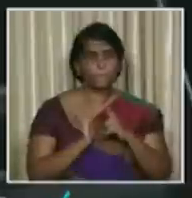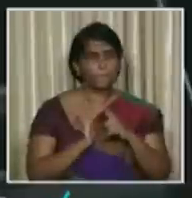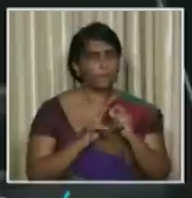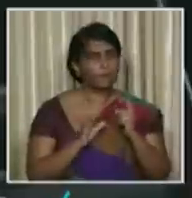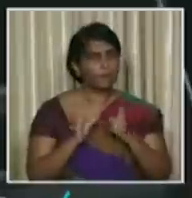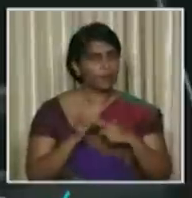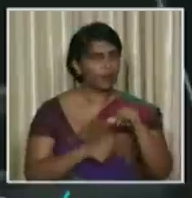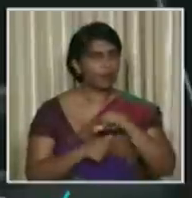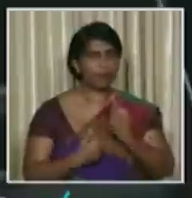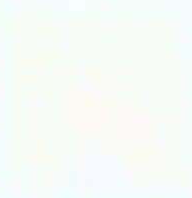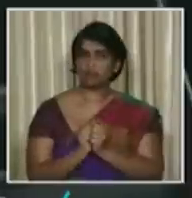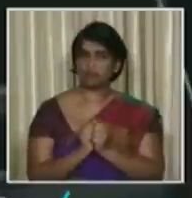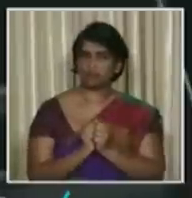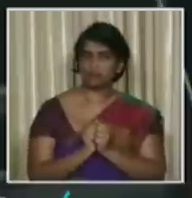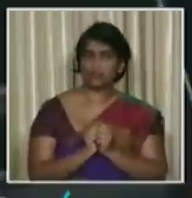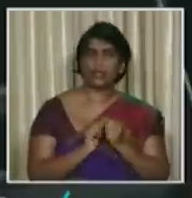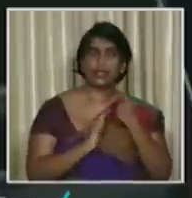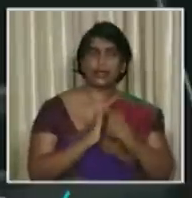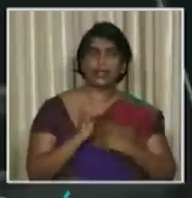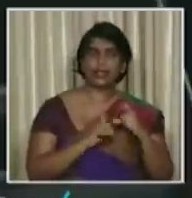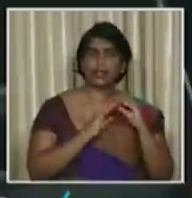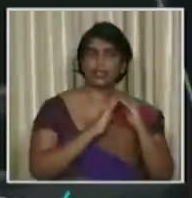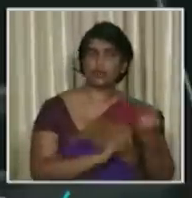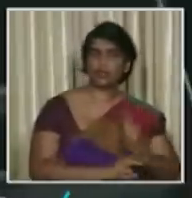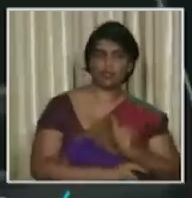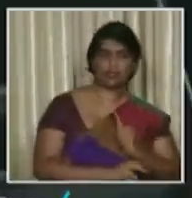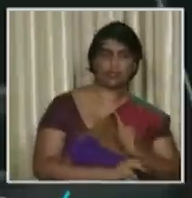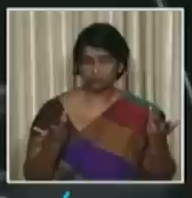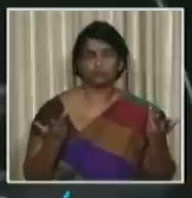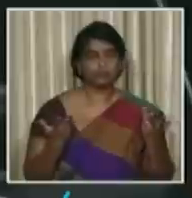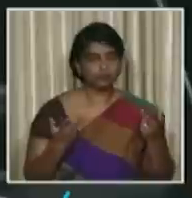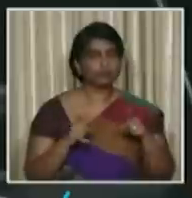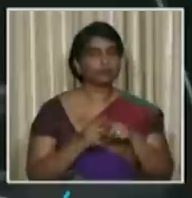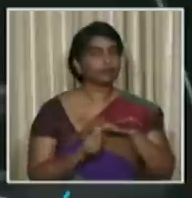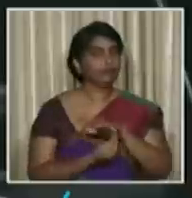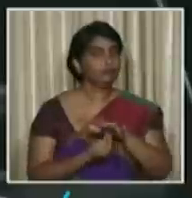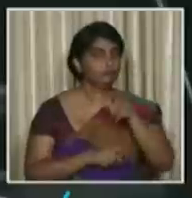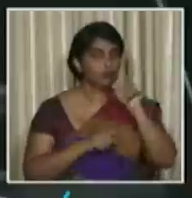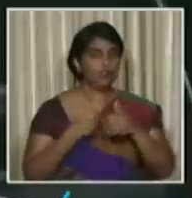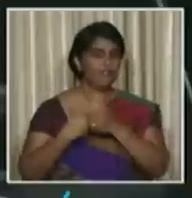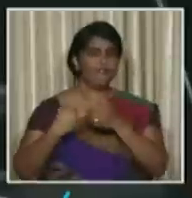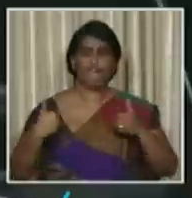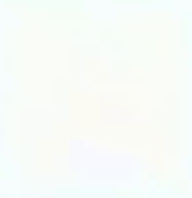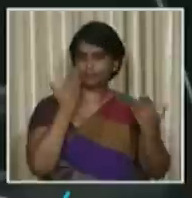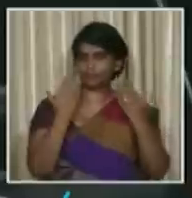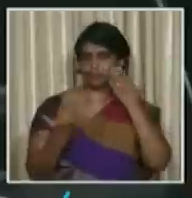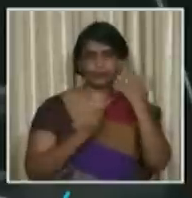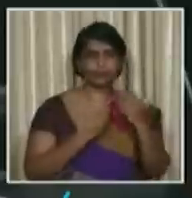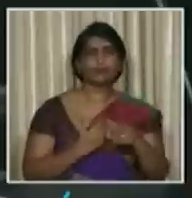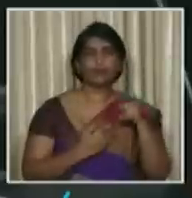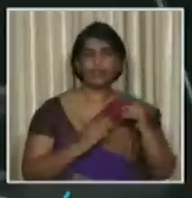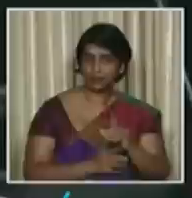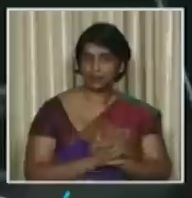මීපායතනය තනියම වැඩ කරන්න පටන් ගන්නෝ. නීතිපති දෙපාර්තමේන්තුව තනියම වැඩ කරන්න පටන් ගන්නෝ. පරිසරවේදීන් වෙනම කතාවක් කියන්න පටන් ගන්නෝ. ඔකට අර